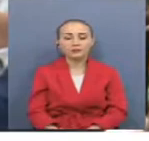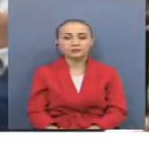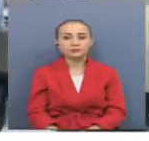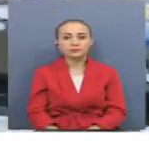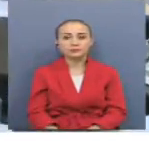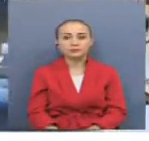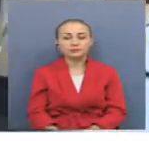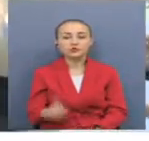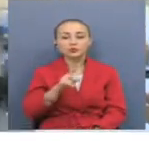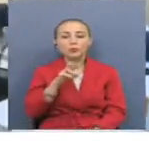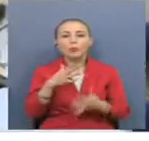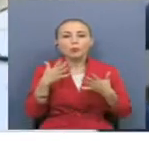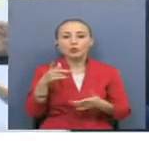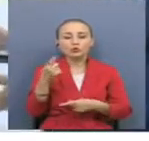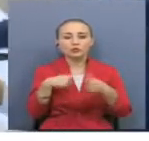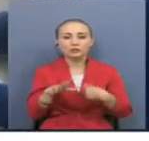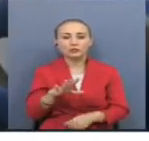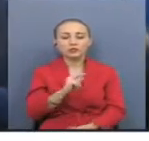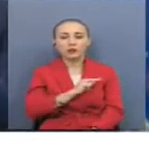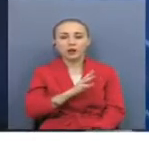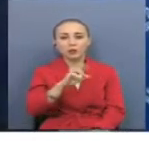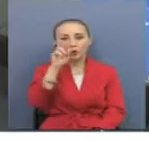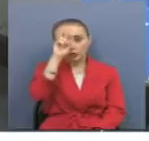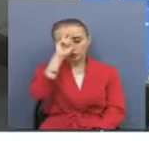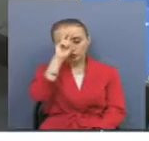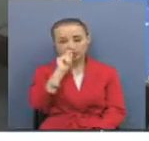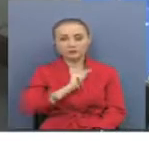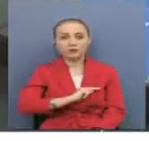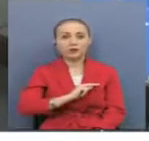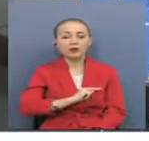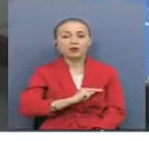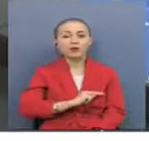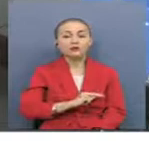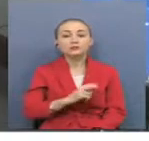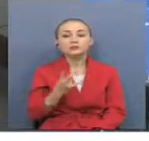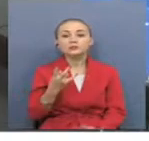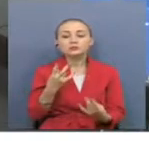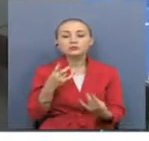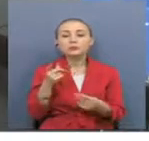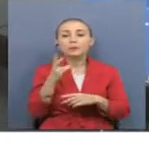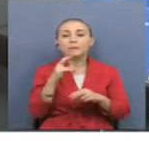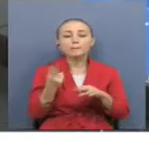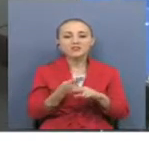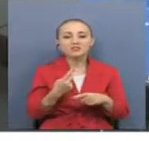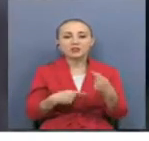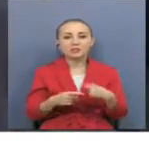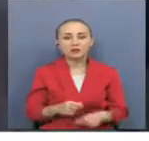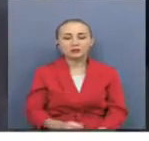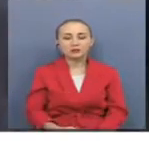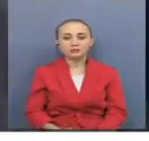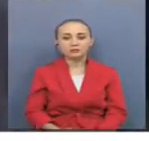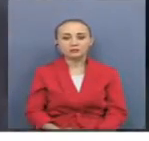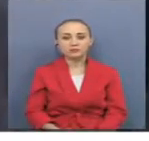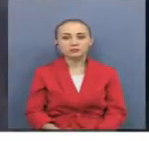Тексеру нәтижесінде кент әкімінің мемлекеттік көлікті ішімдік ішіп тізгіндегені анықталған. Әдеп жөніндегі кеңес мүшелерінің шешімі бойынша Бурабай